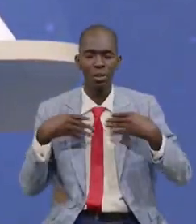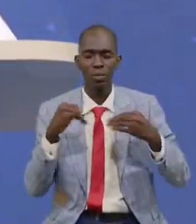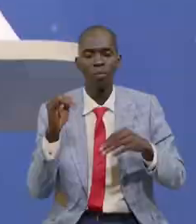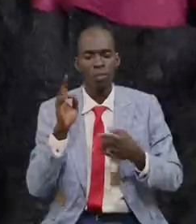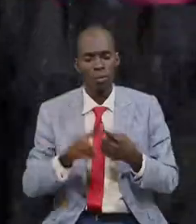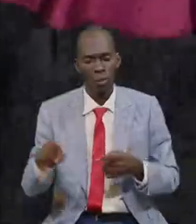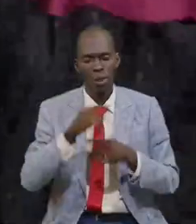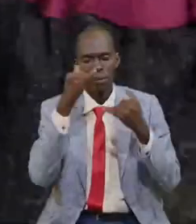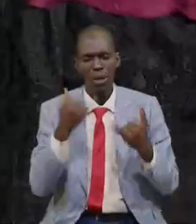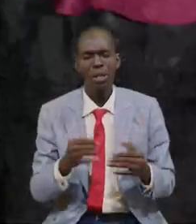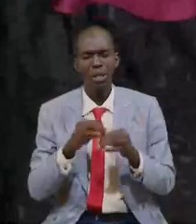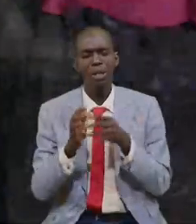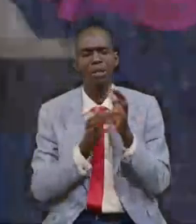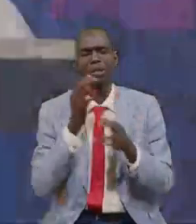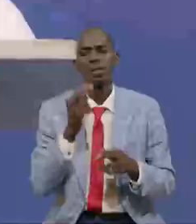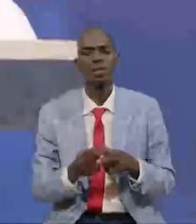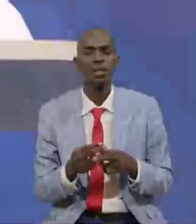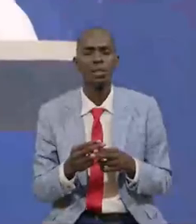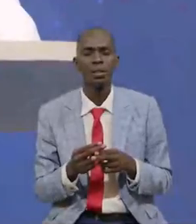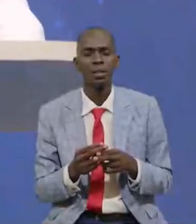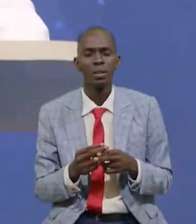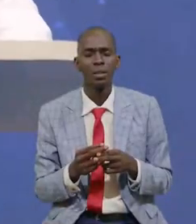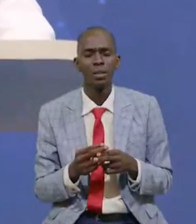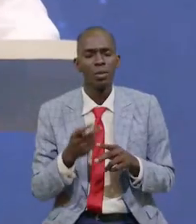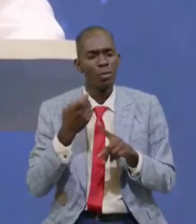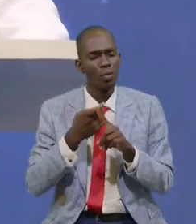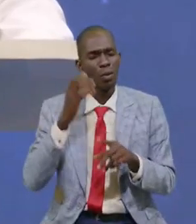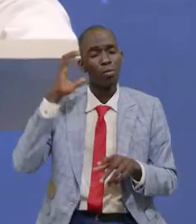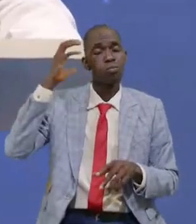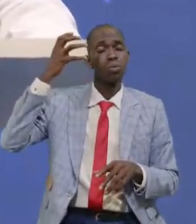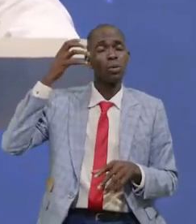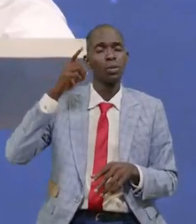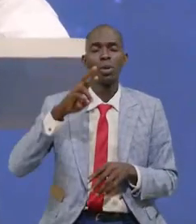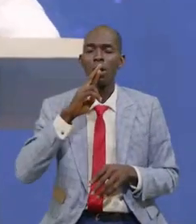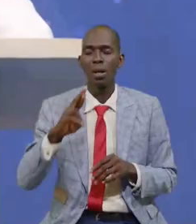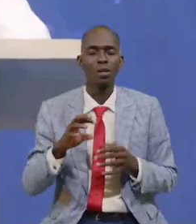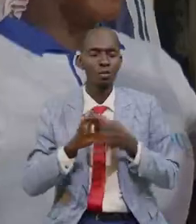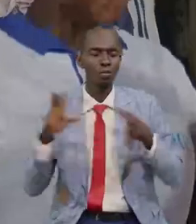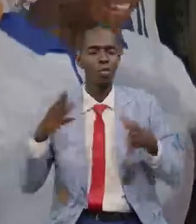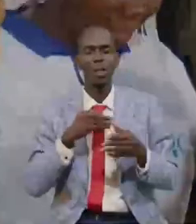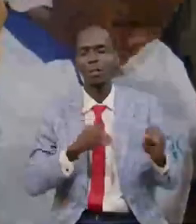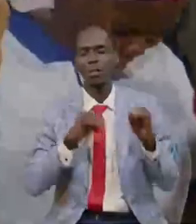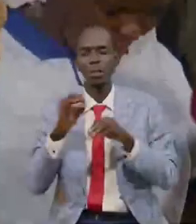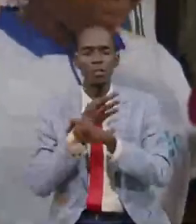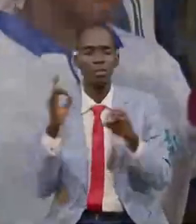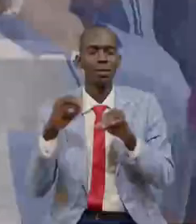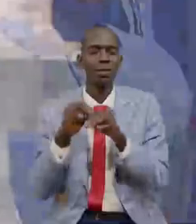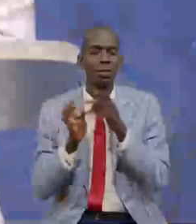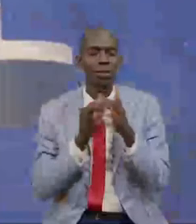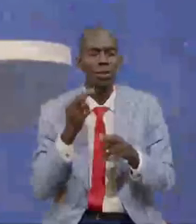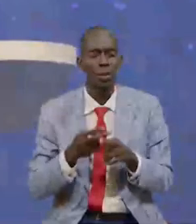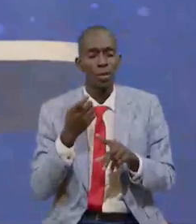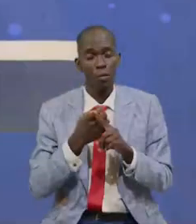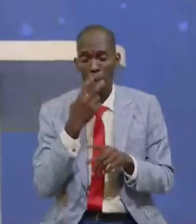totale à vous maintenant. De la folie, vous en êtes délié et affranchi. De